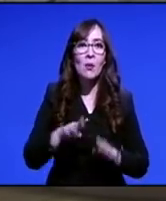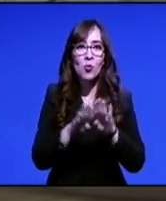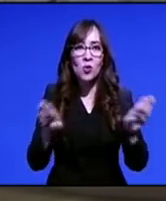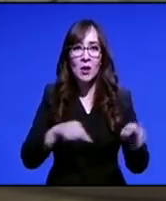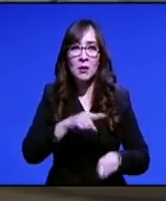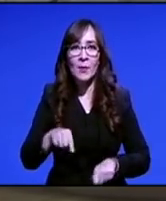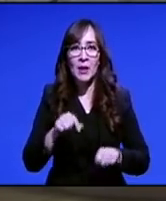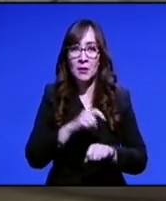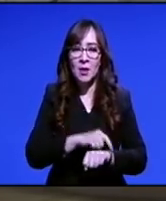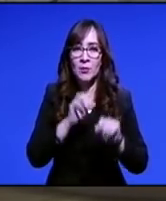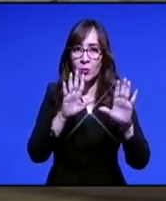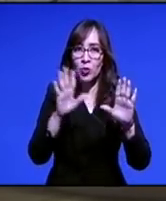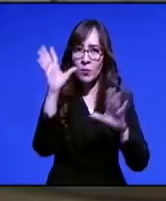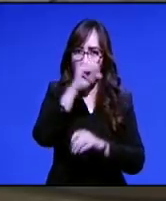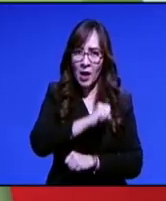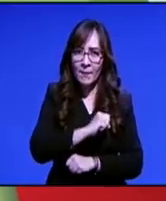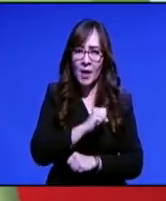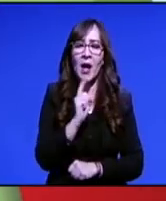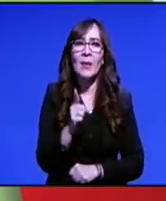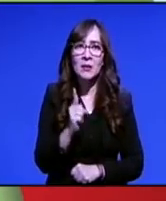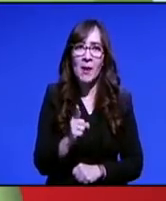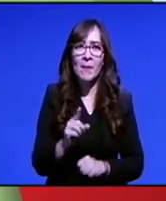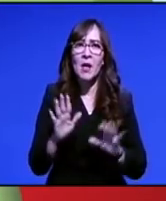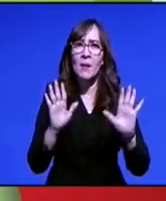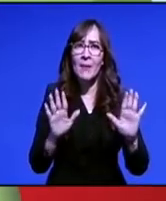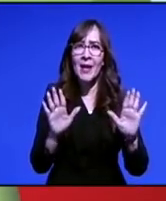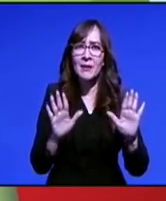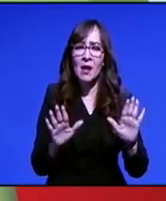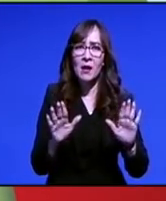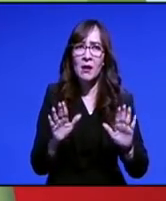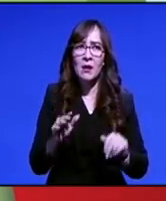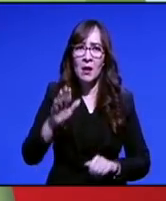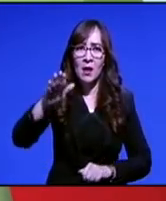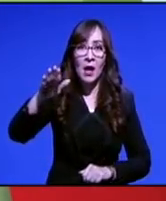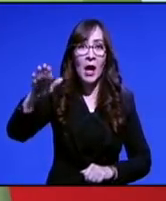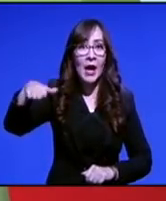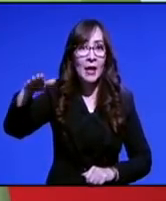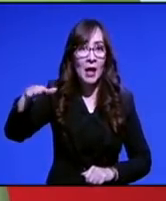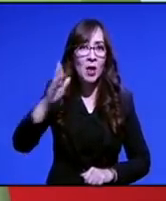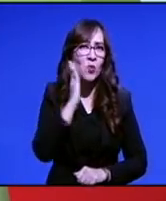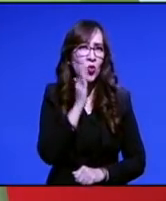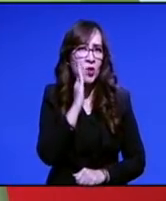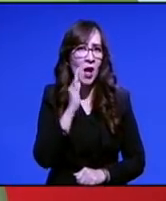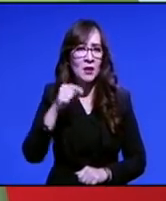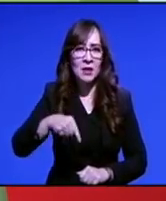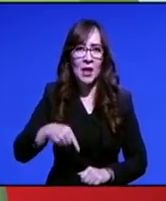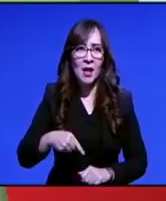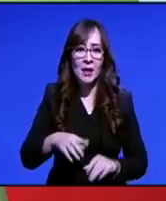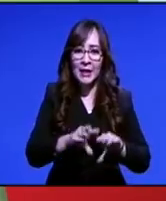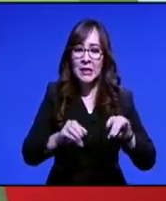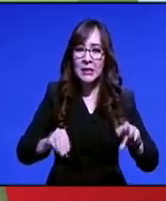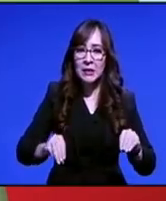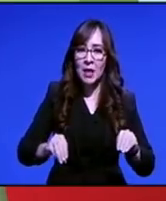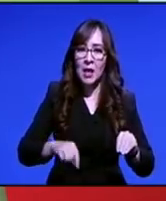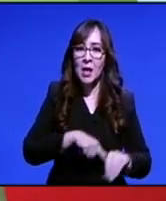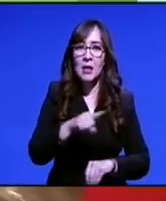banyak pasangan muda, banyak anak-anak milenial sekarang yang kerja sampai sore, terus